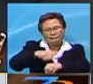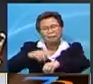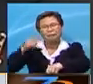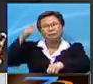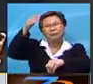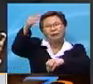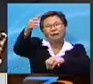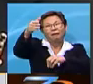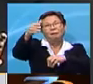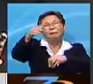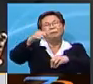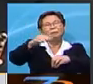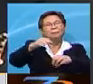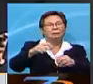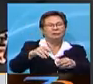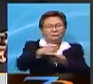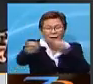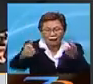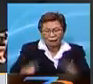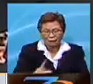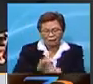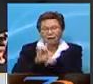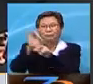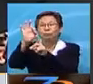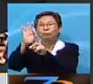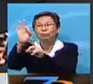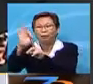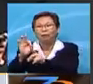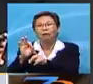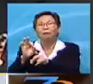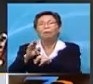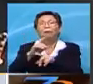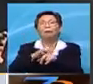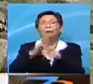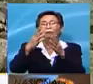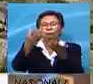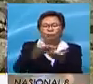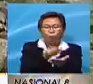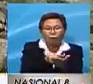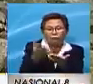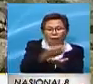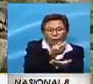depan rakyat khususnya nelayan di Pulau Pinang ia akan terjejas dan hilang.